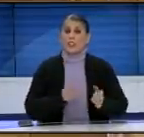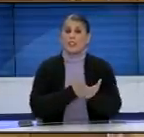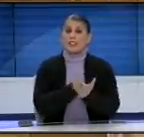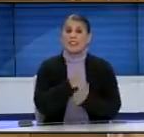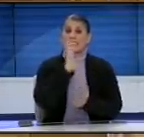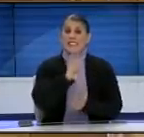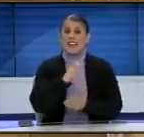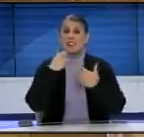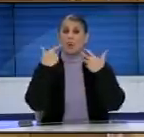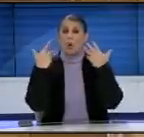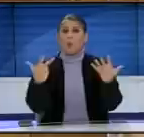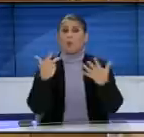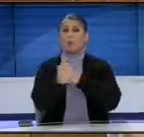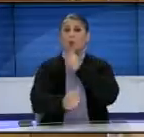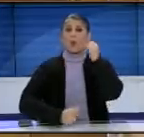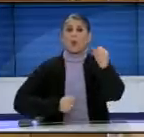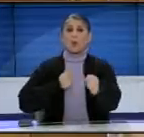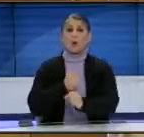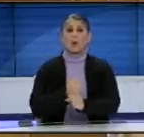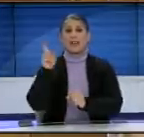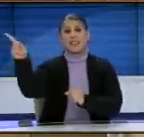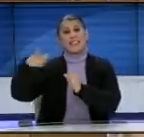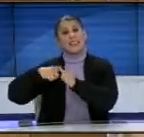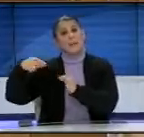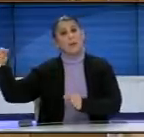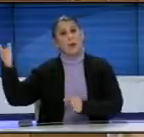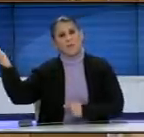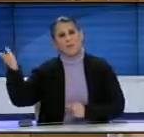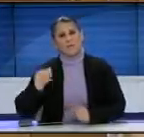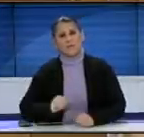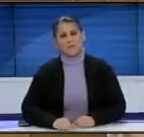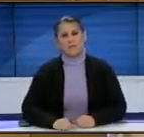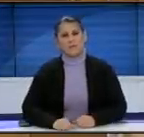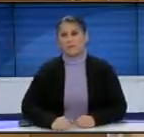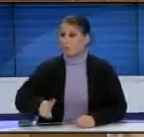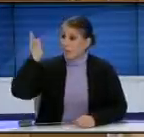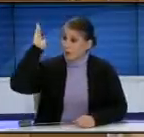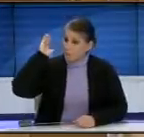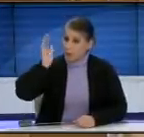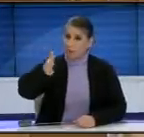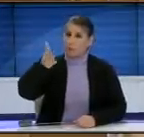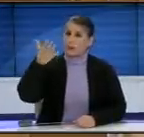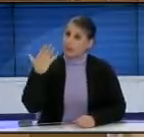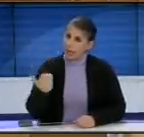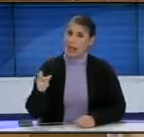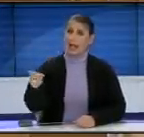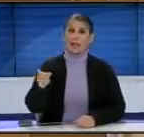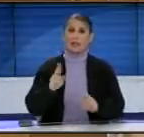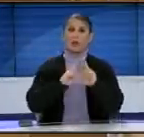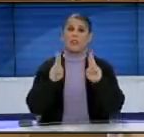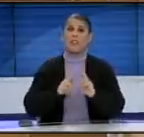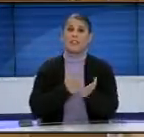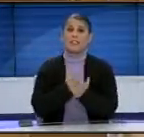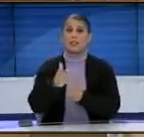επί 48 χρόνια στην πολύπαθη Κύπρο και οι κυρώσεις? Πού